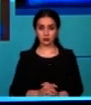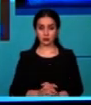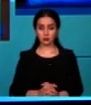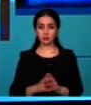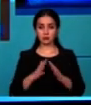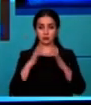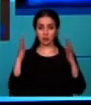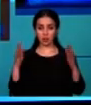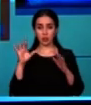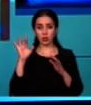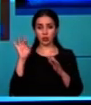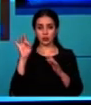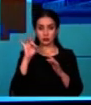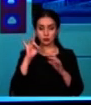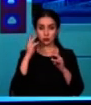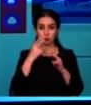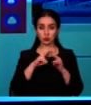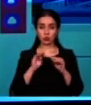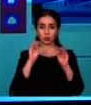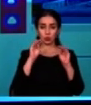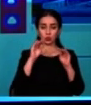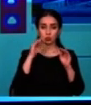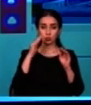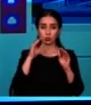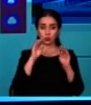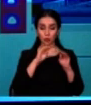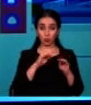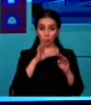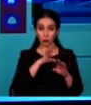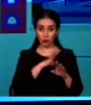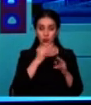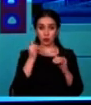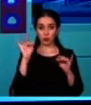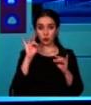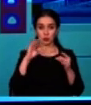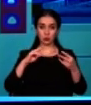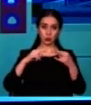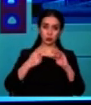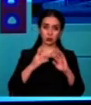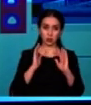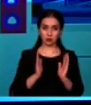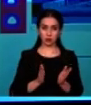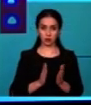Қатта өлчамды түшіп қалдырасым. Енді өлчамыны өзгартырамыз.